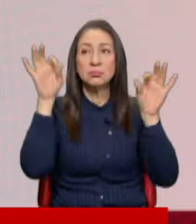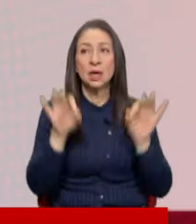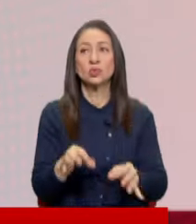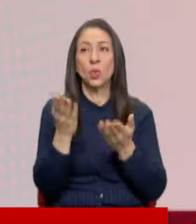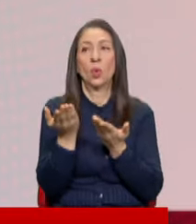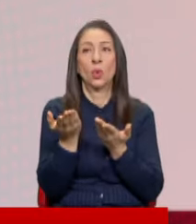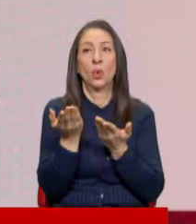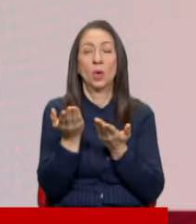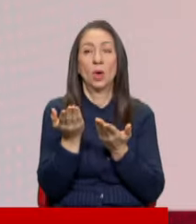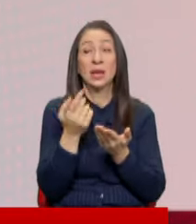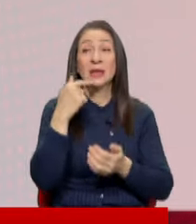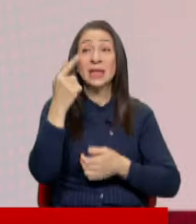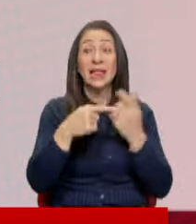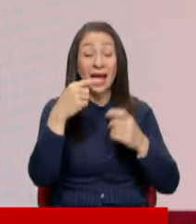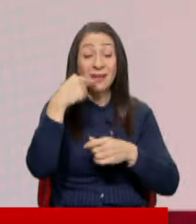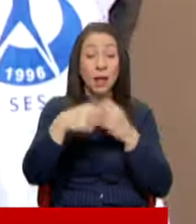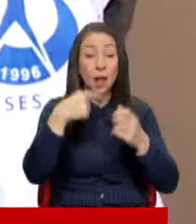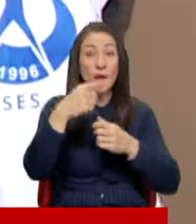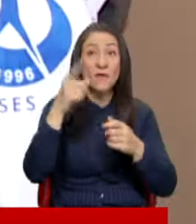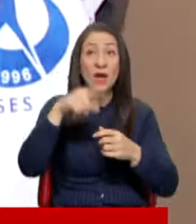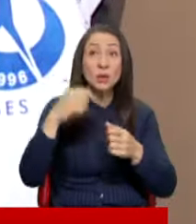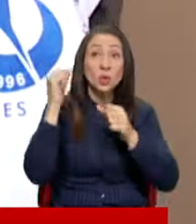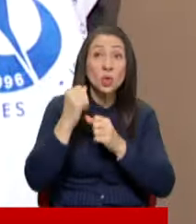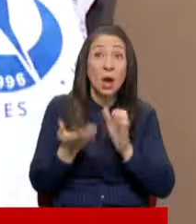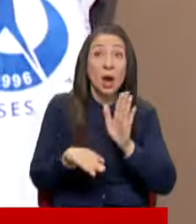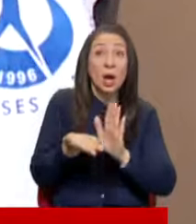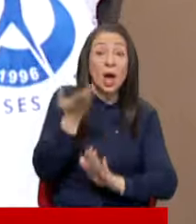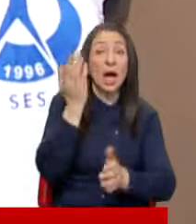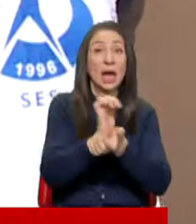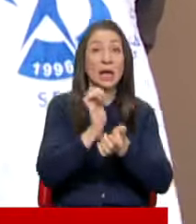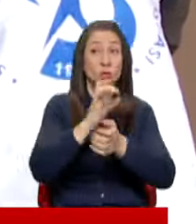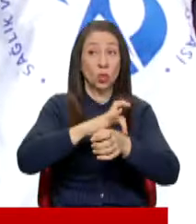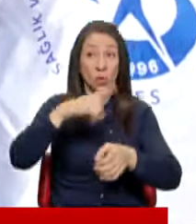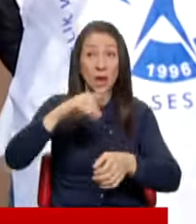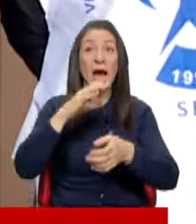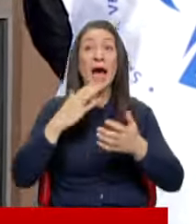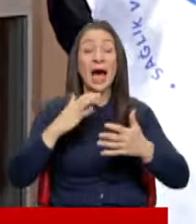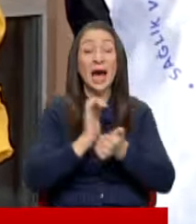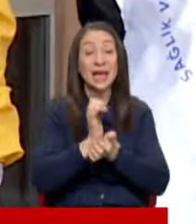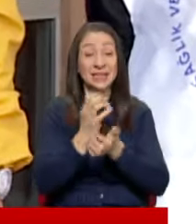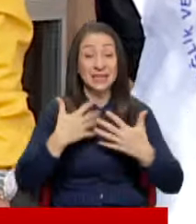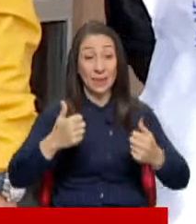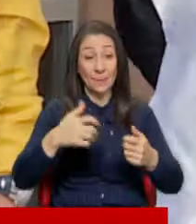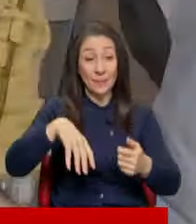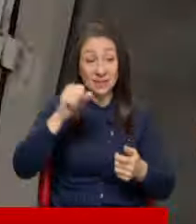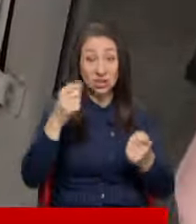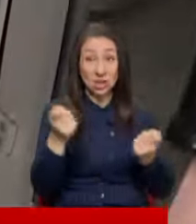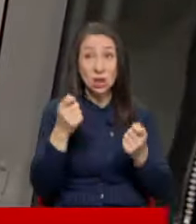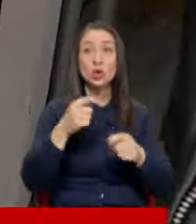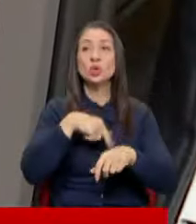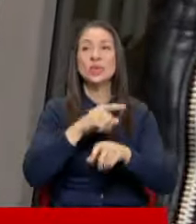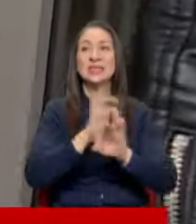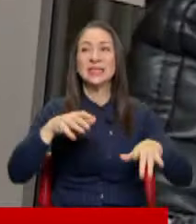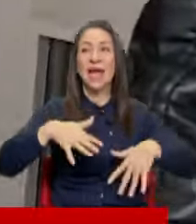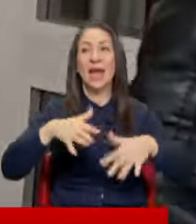kesinti yapılıyor Yıllar İçinde vergi yükü artan aile hekimleri ve Aile Sağlığı Merkezi çalışanları süresiz Eylem